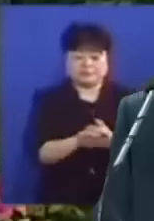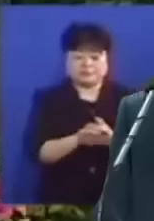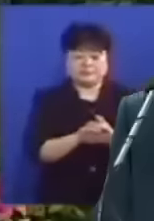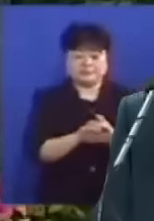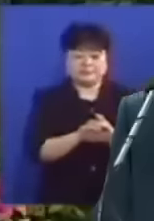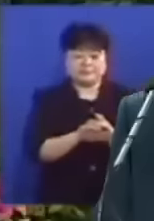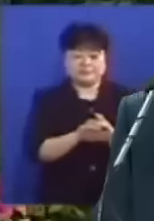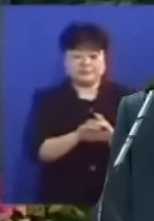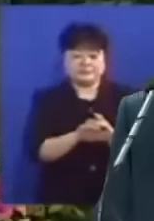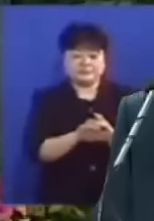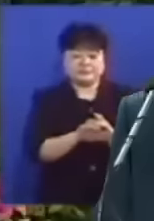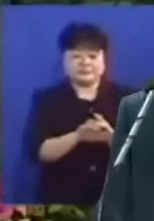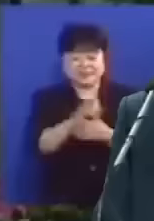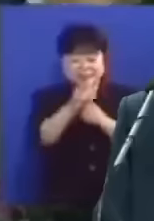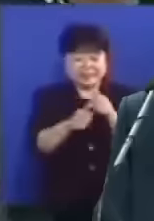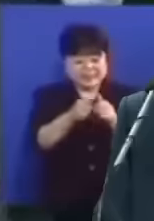것입니다.